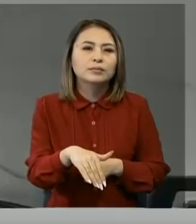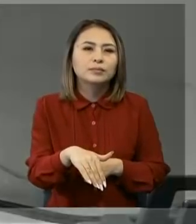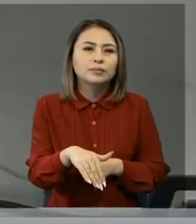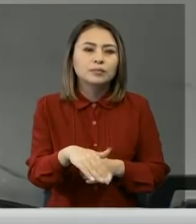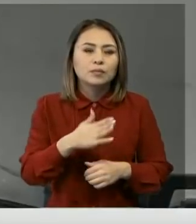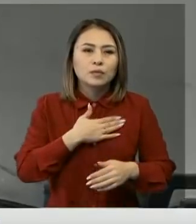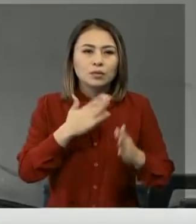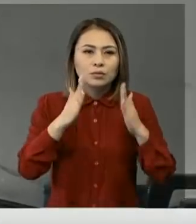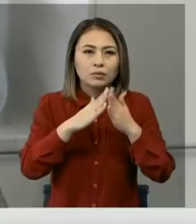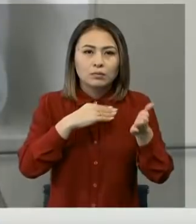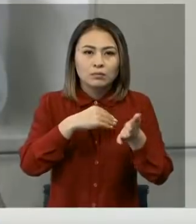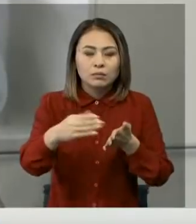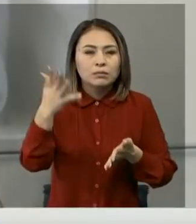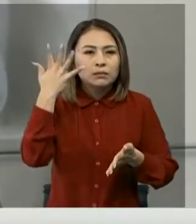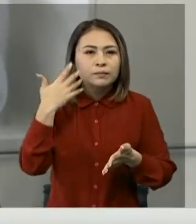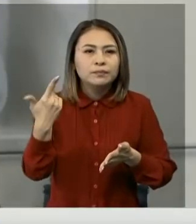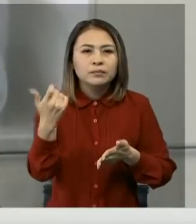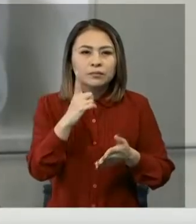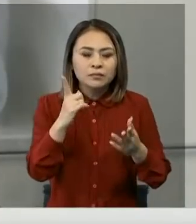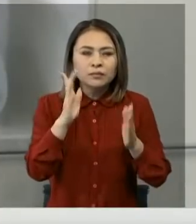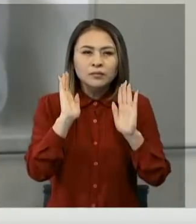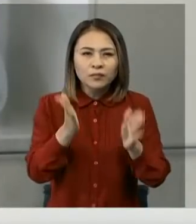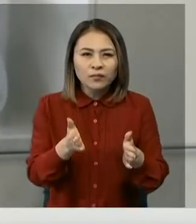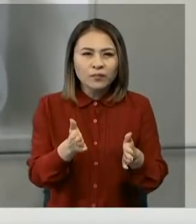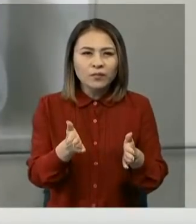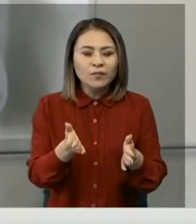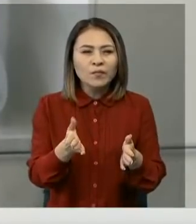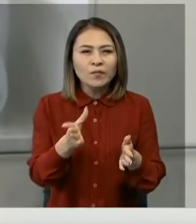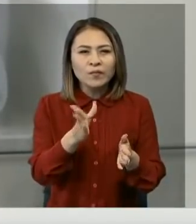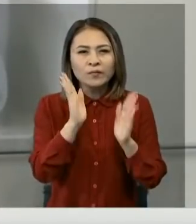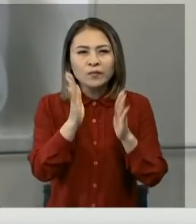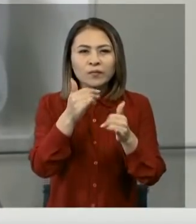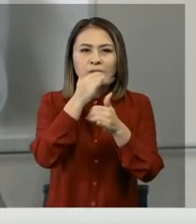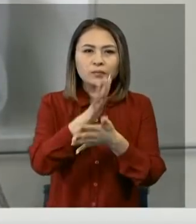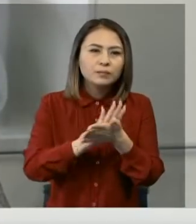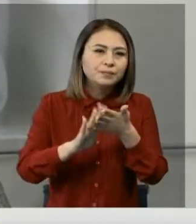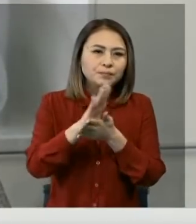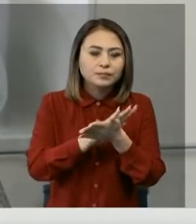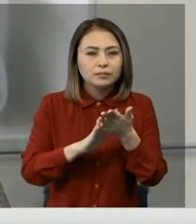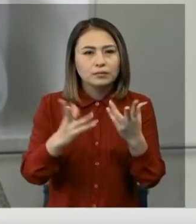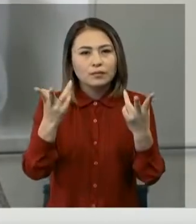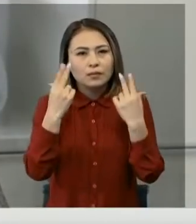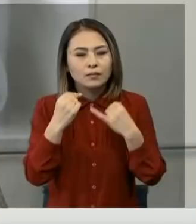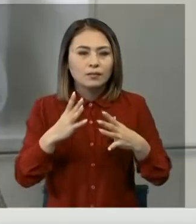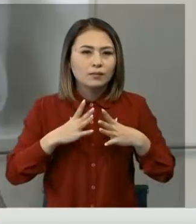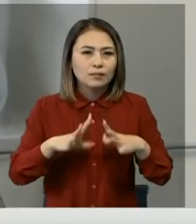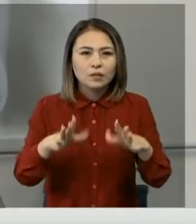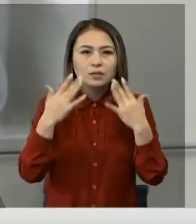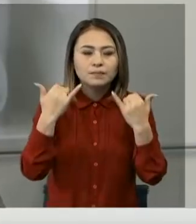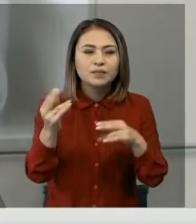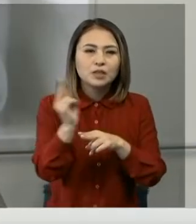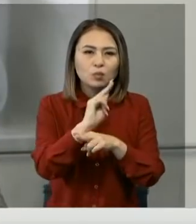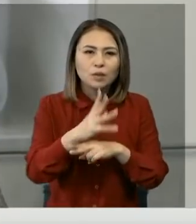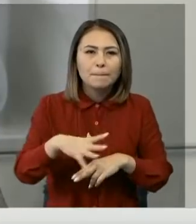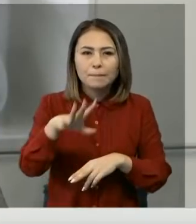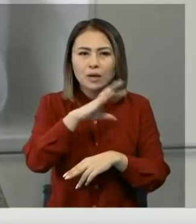Біз үйді алған кезде бізге газ болады деді. Болмауы мүмкін деген ешқандай әңгіме болған жоқ. Сондықтан біз